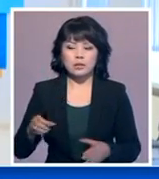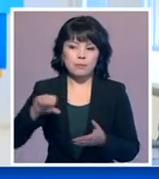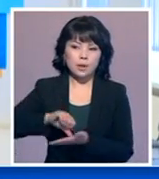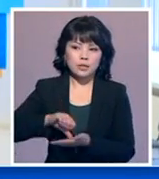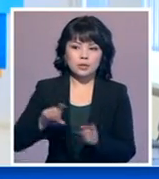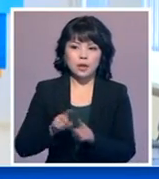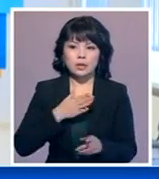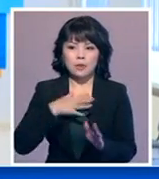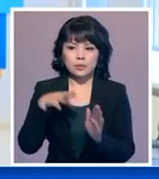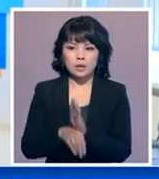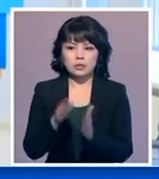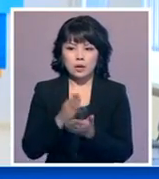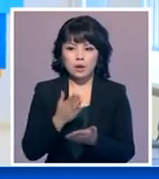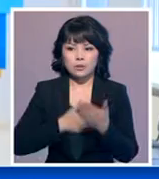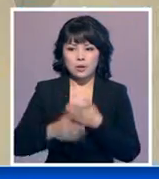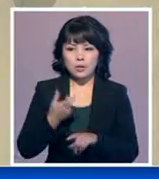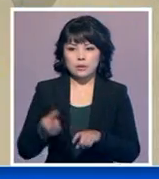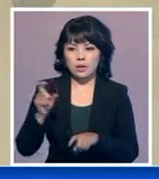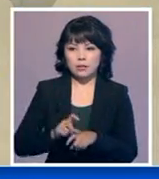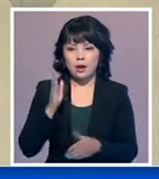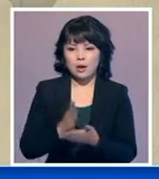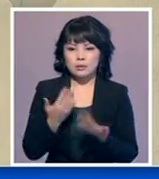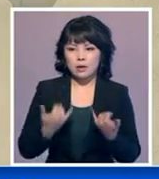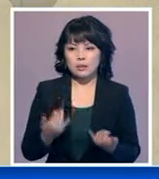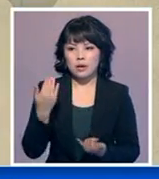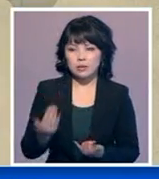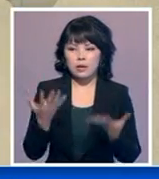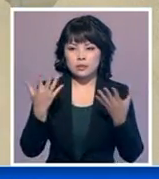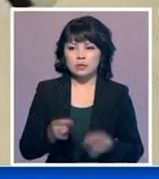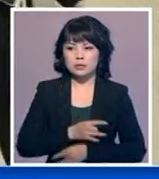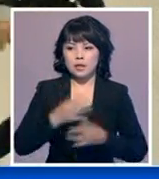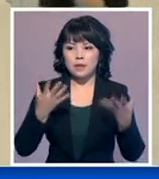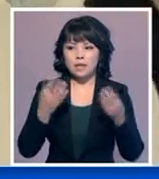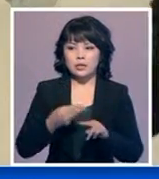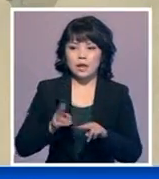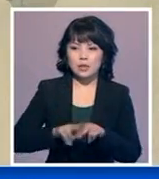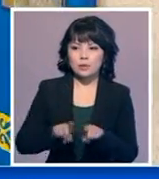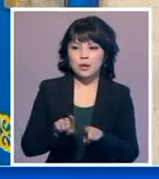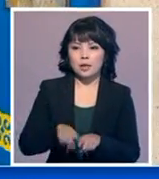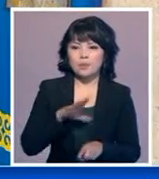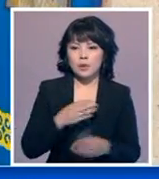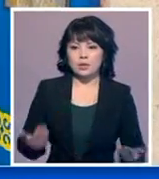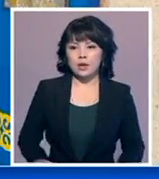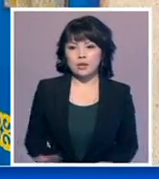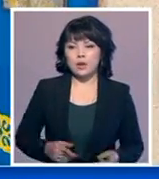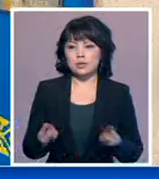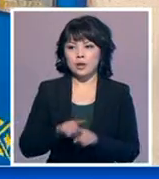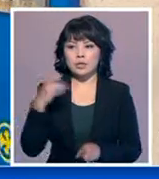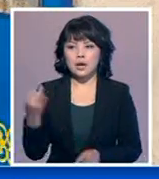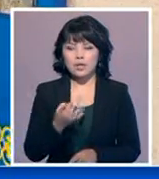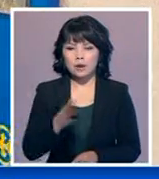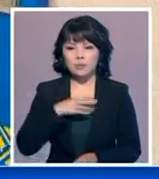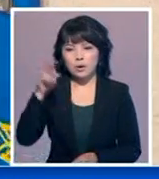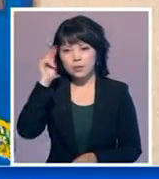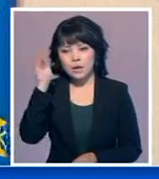болғаныма мен өте өзім қуаныштамын. Білім ырыстың тізгіні. Бұл сөз Мөлдір Амангелдиеваның өмірлік ұстанымы. Ол сабағын